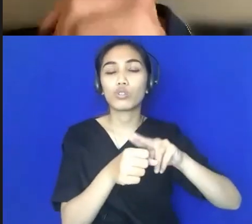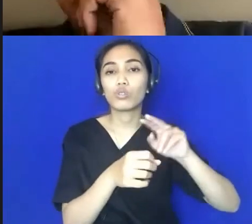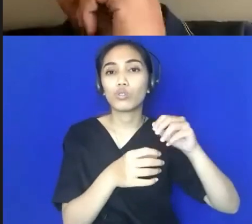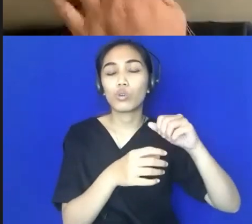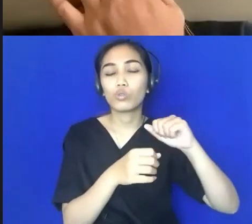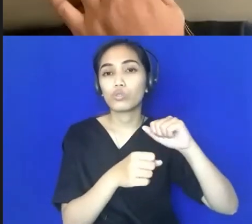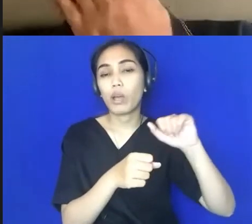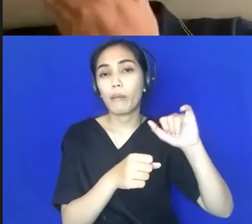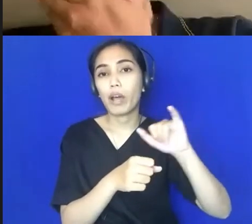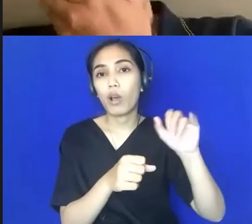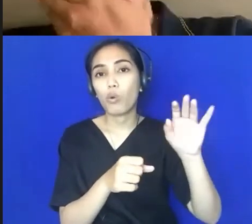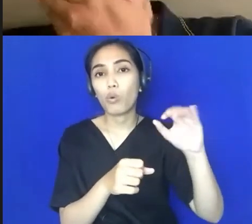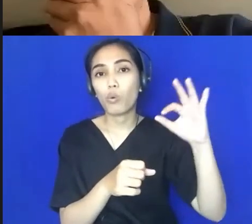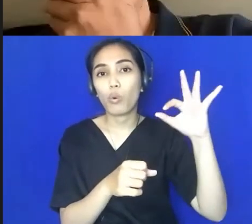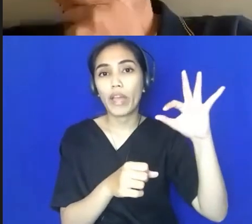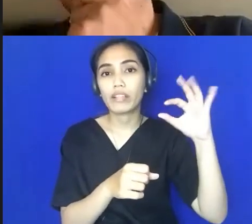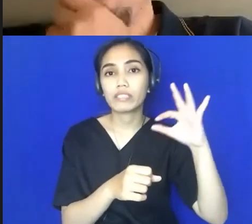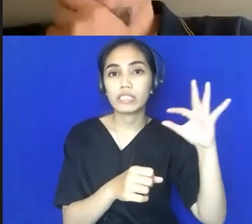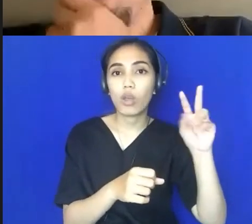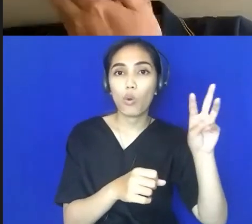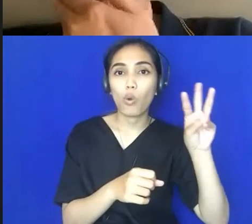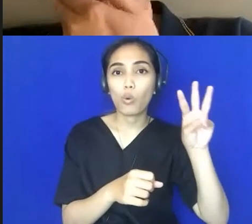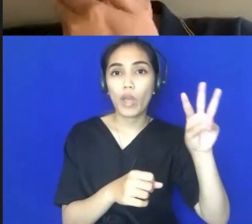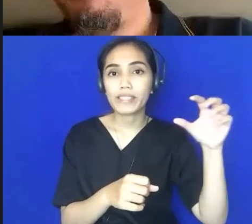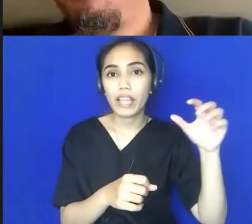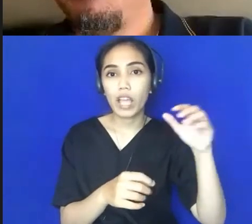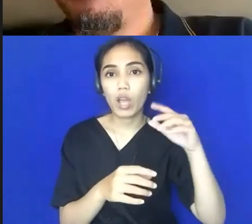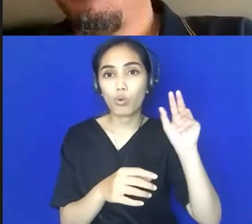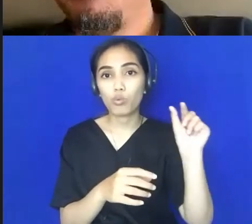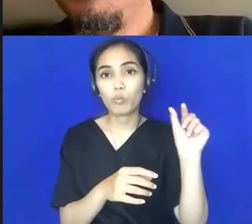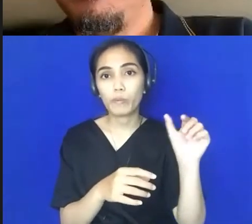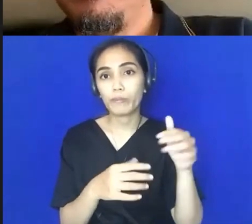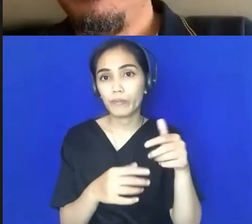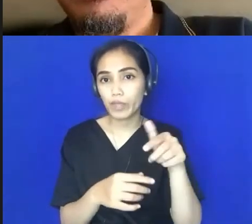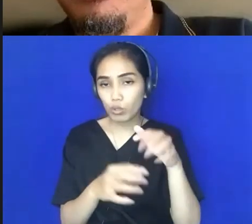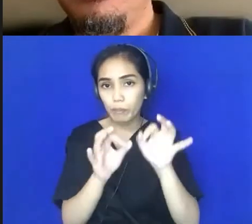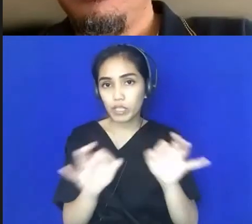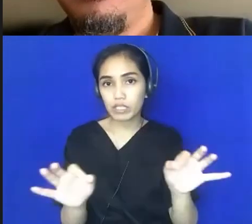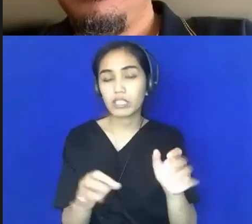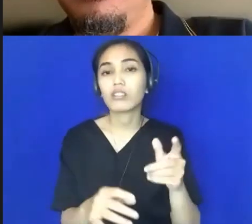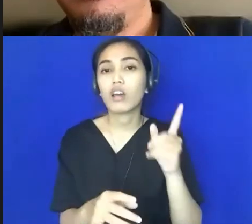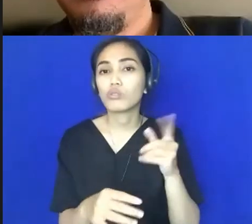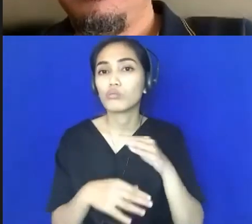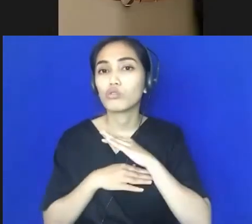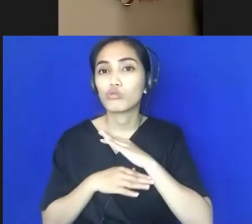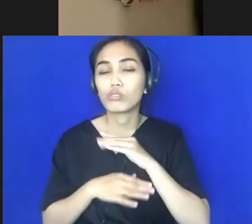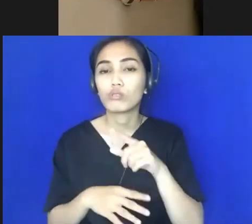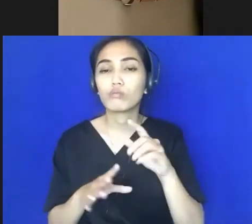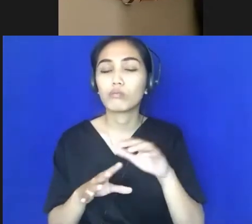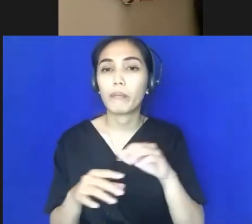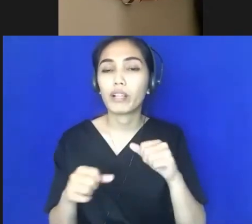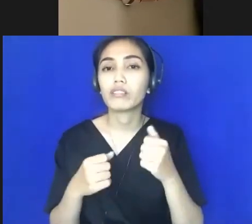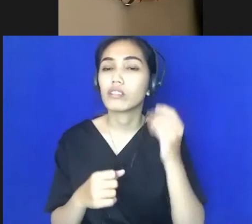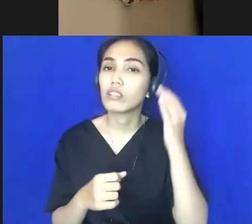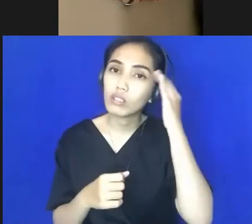kita bisa saling berkomunikasi bahwa sasaran kita di lokasi ini mereka butuh tapi belum dapat gitu ya. Oleh karena